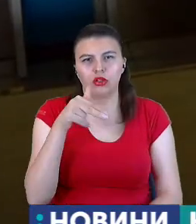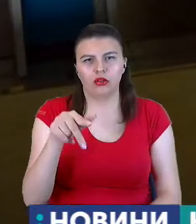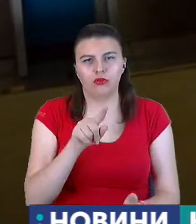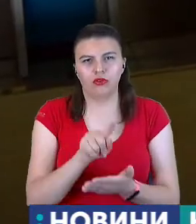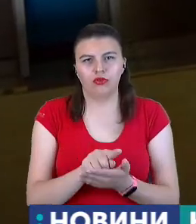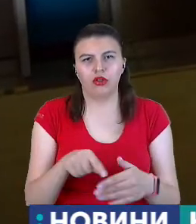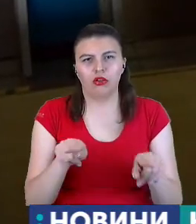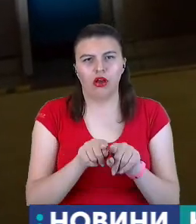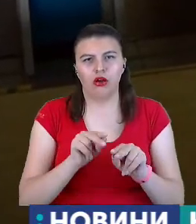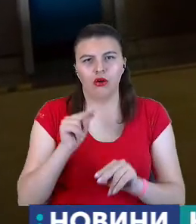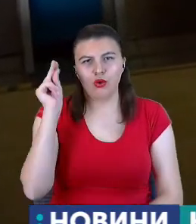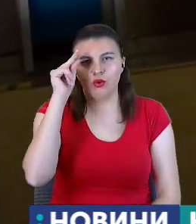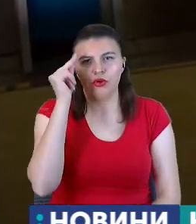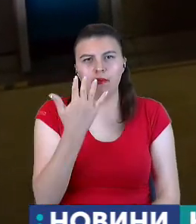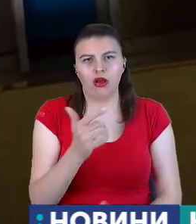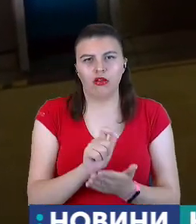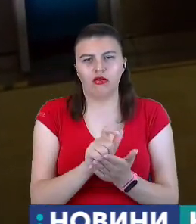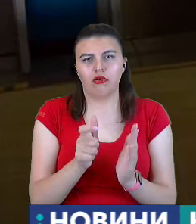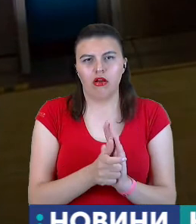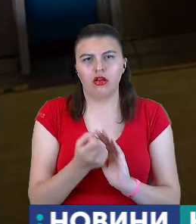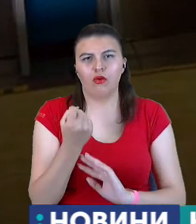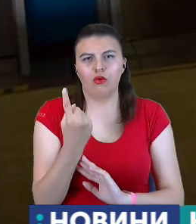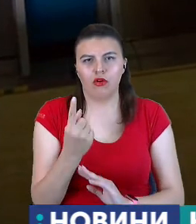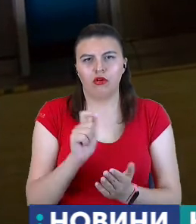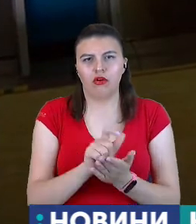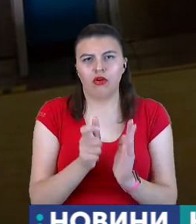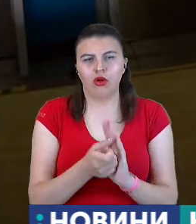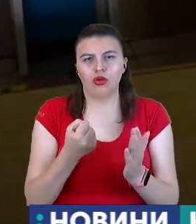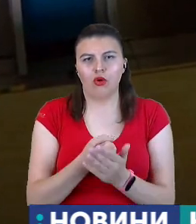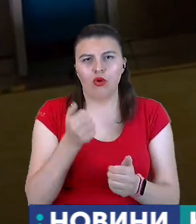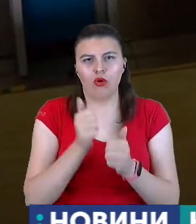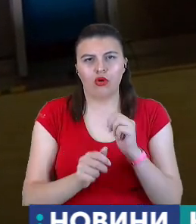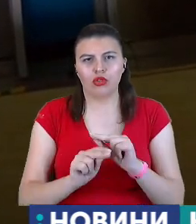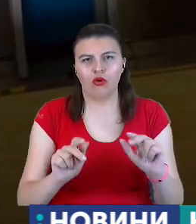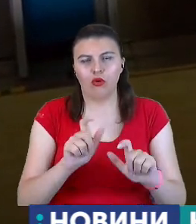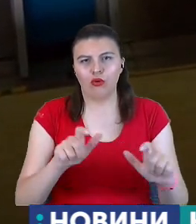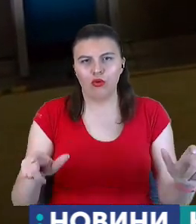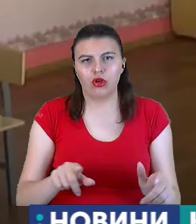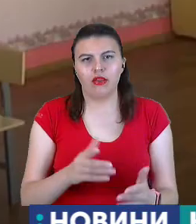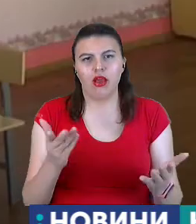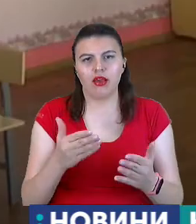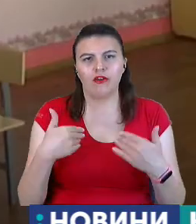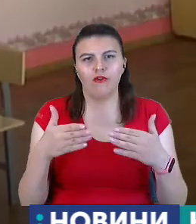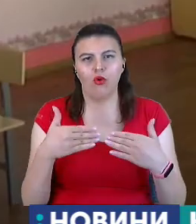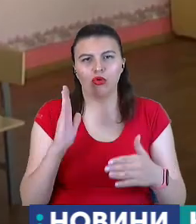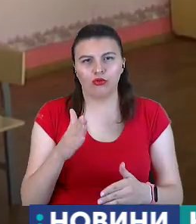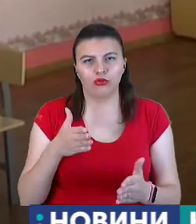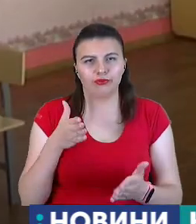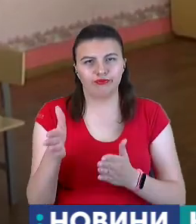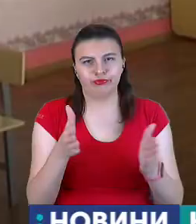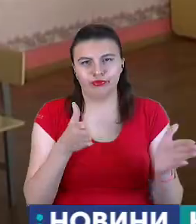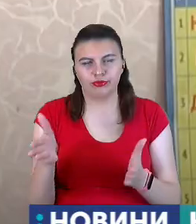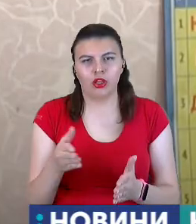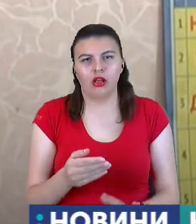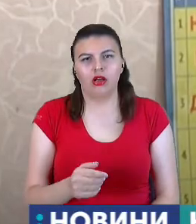і учні 5-11 класів, до кожного учня доведено, на який вход буде заходити дитина. У закладі працює